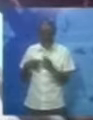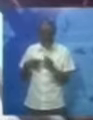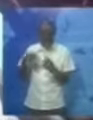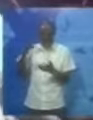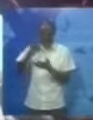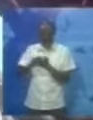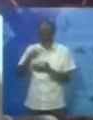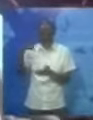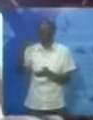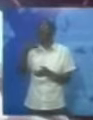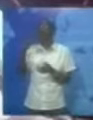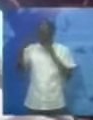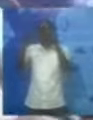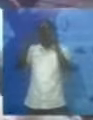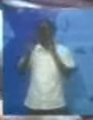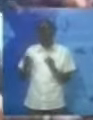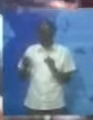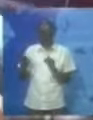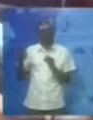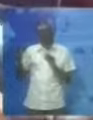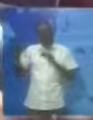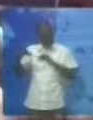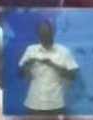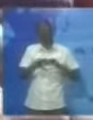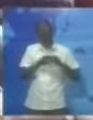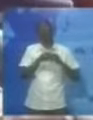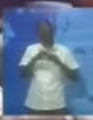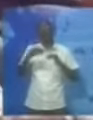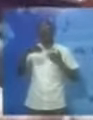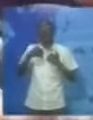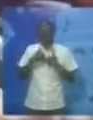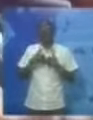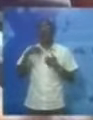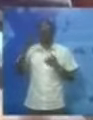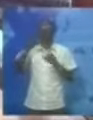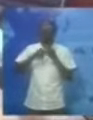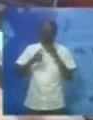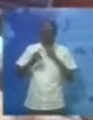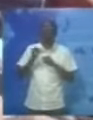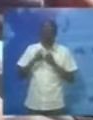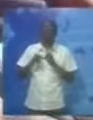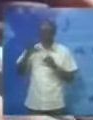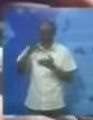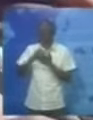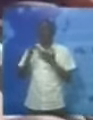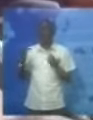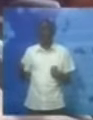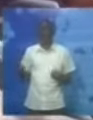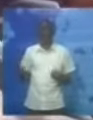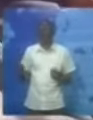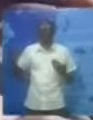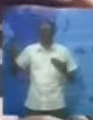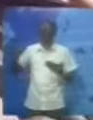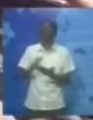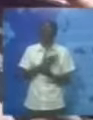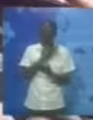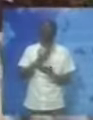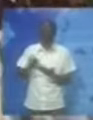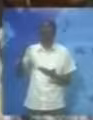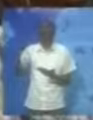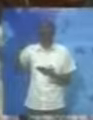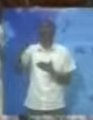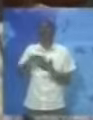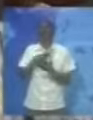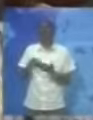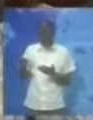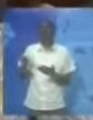sont pas encore décidés de se marier ou d'avoir une copine, c'est le moment pour dire danser au son de Nonga. Voilà.